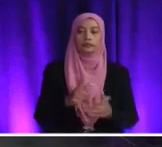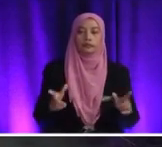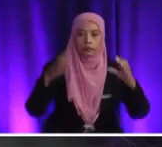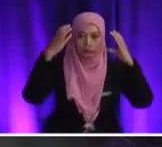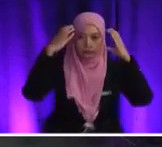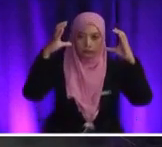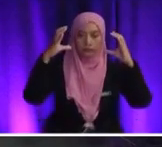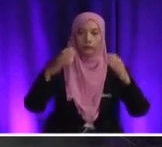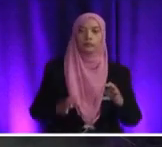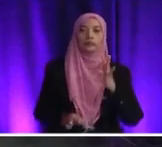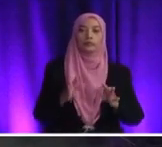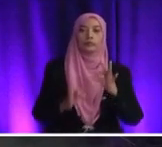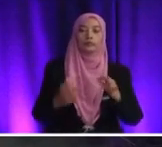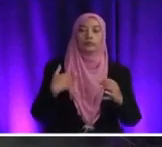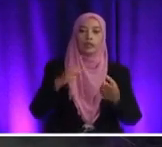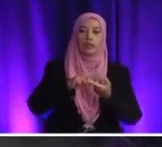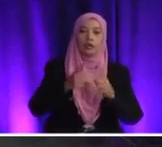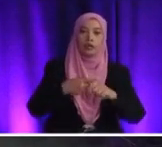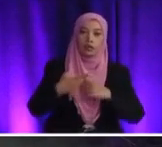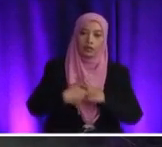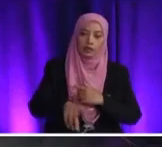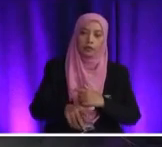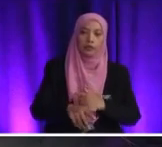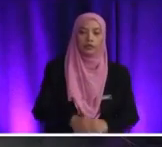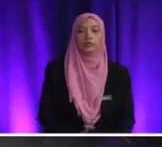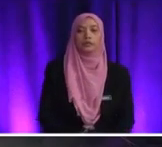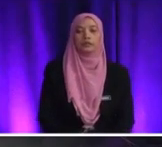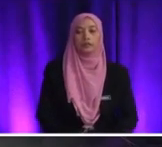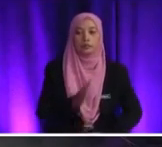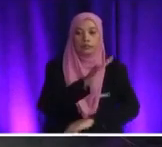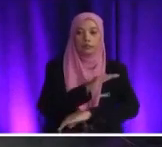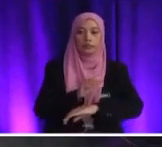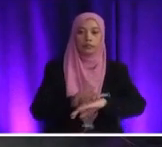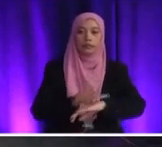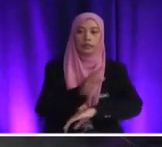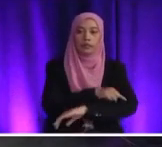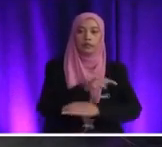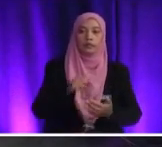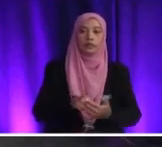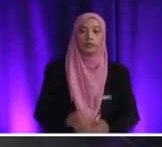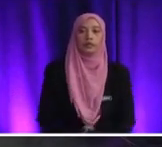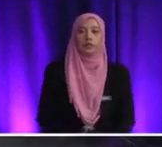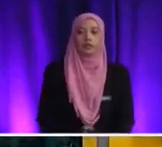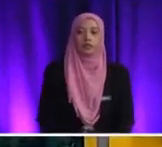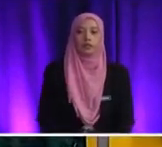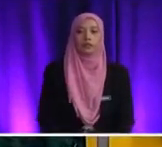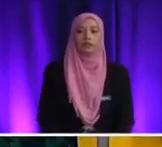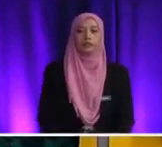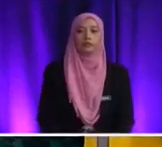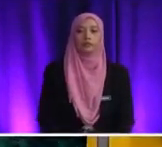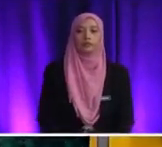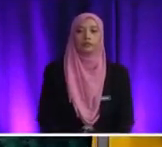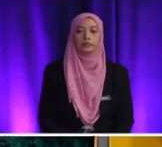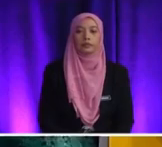dikawal yang terlepas untuknya sih Kan gitu ya rancangan pada hari ini aku diwujudkannya juga pocong manage go sumberku